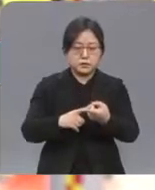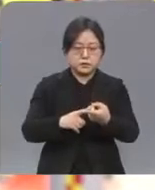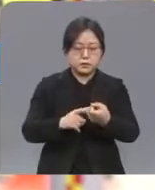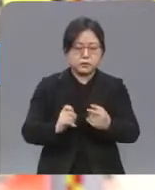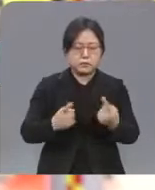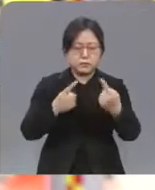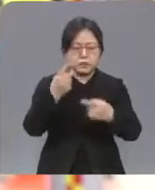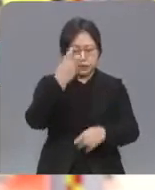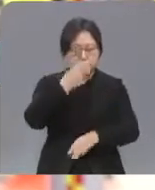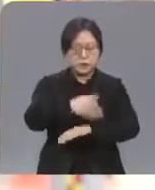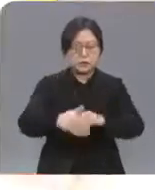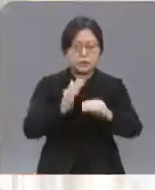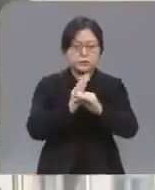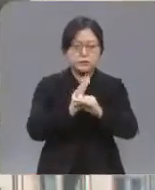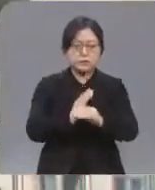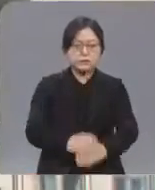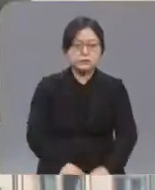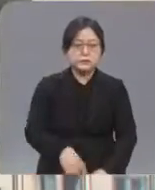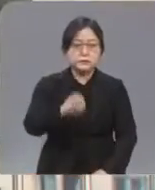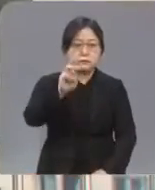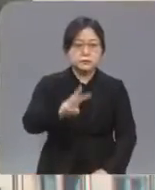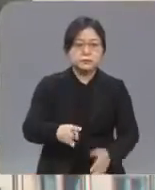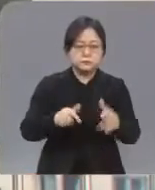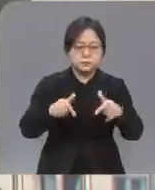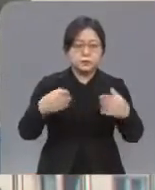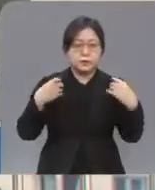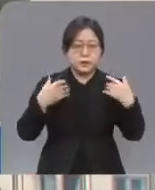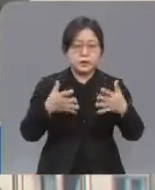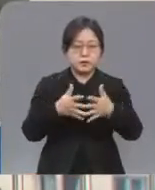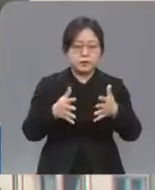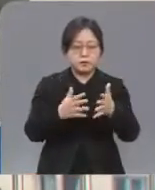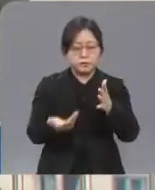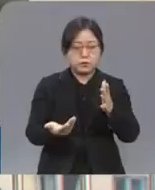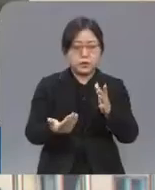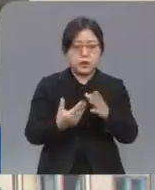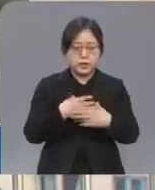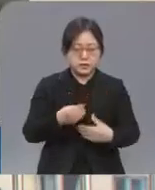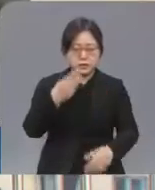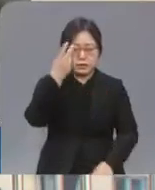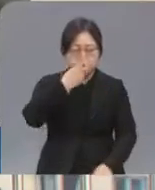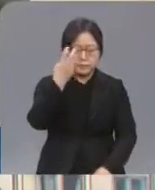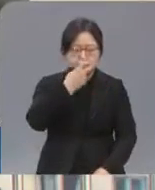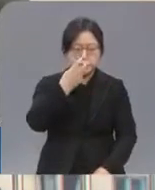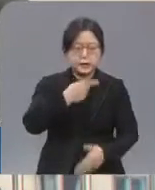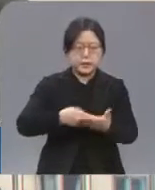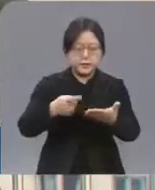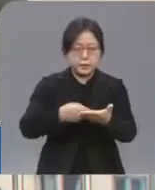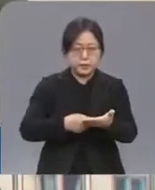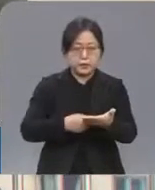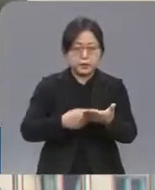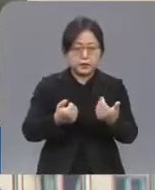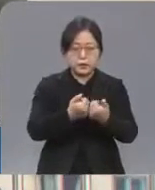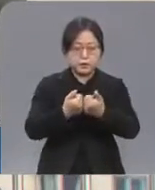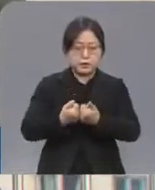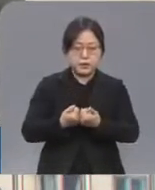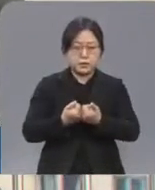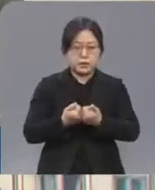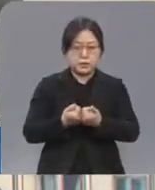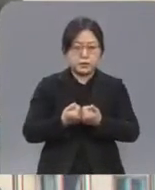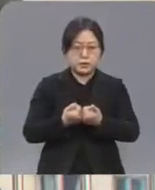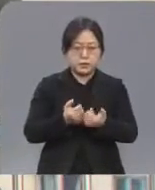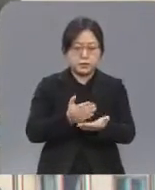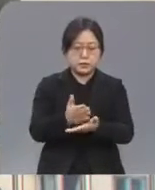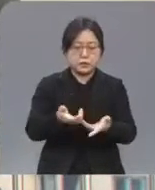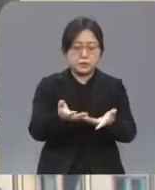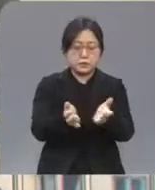실시하게 되지 않을까 싶고요. 광주서구청은 건물 붕괴로 인한 안전진단과 피해 보상 협의 등을 맡을